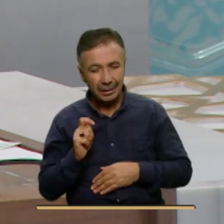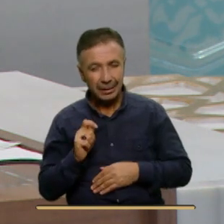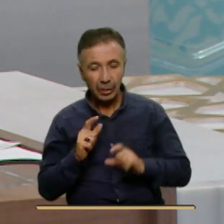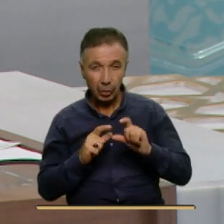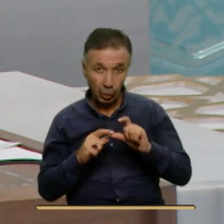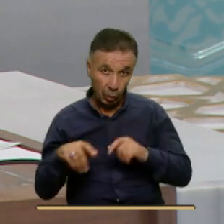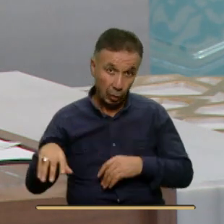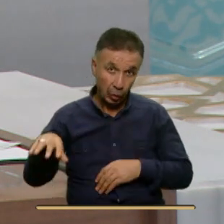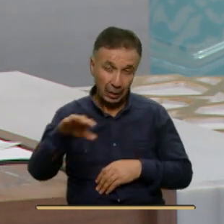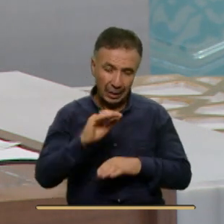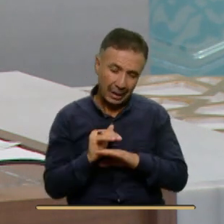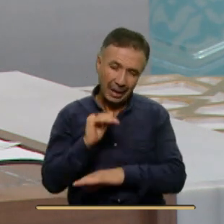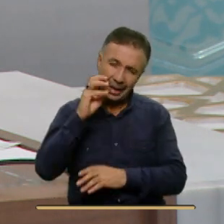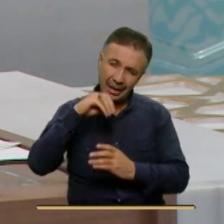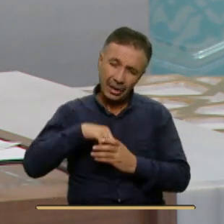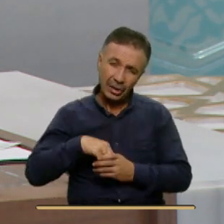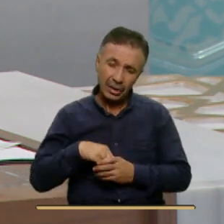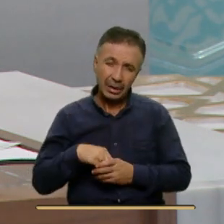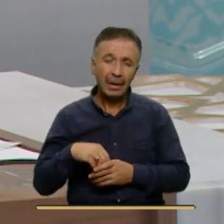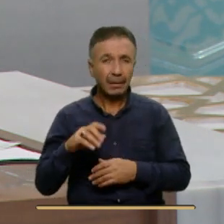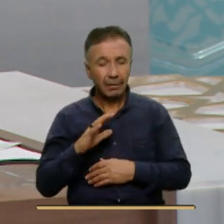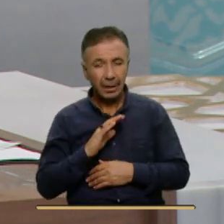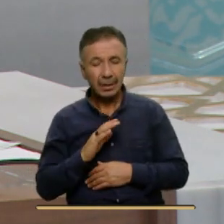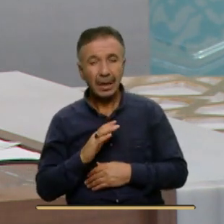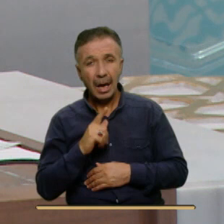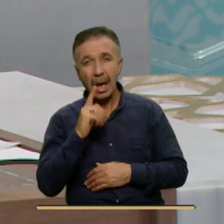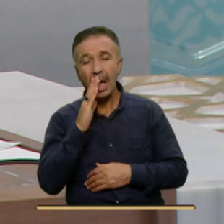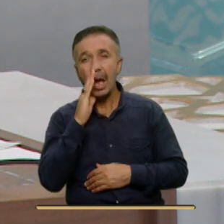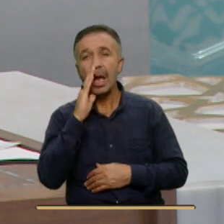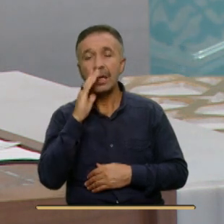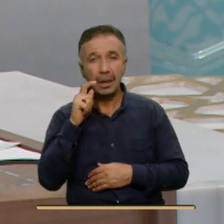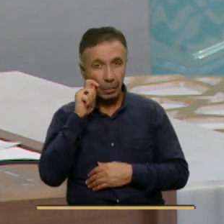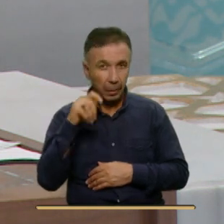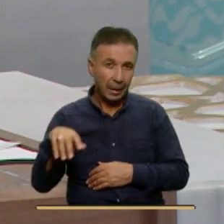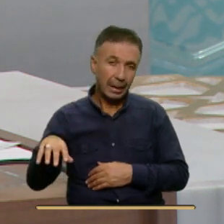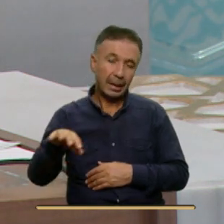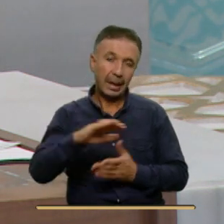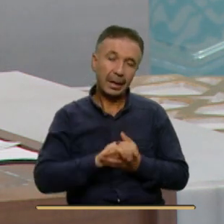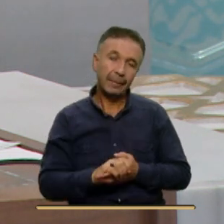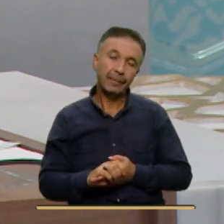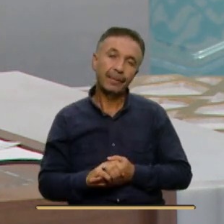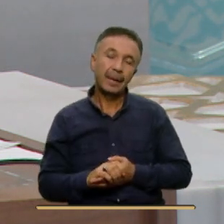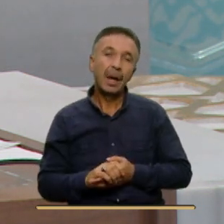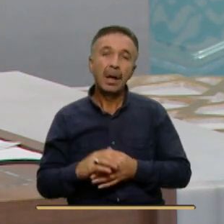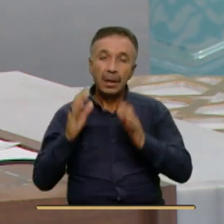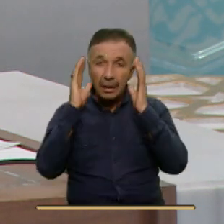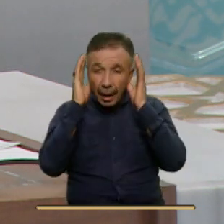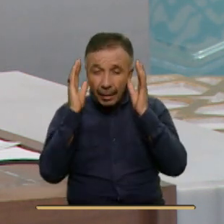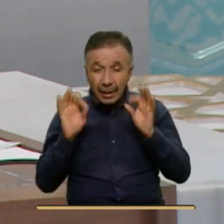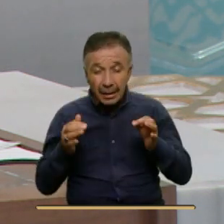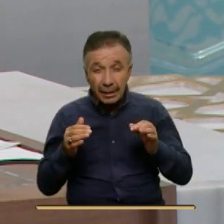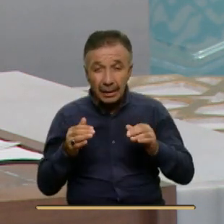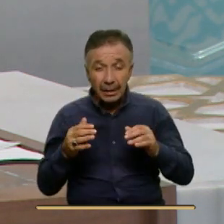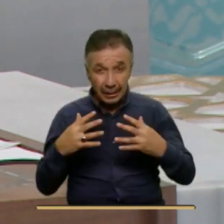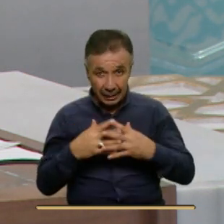geçerlidir. Ey Müslüman, ey müminler, namazda nasıl ki saflarınızı sık ve